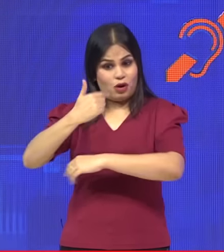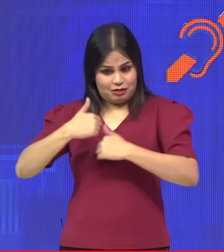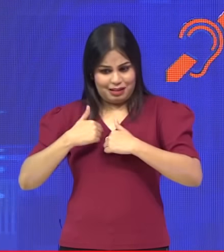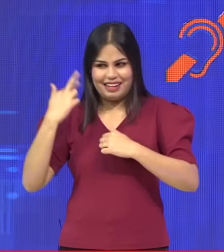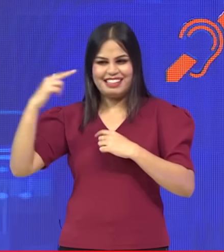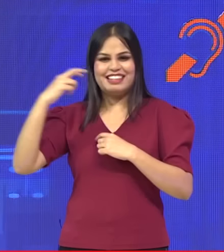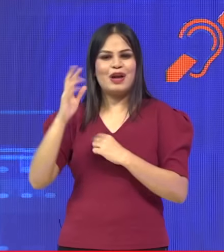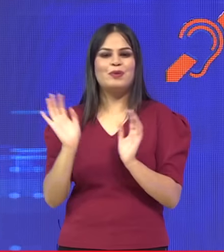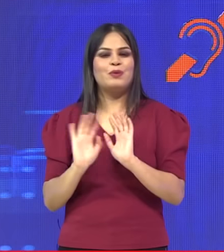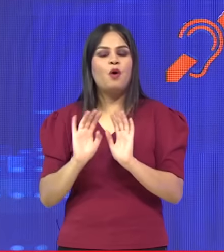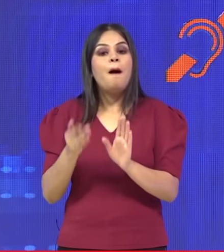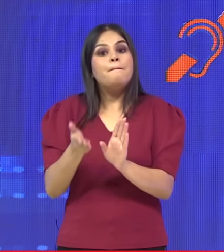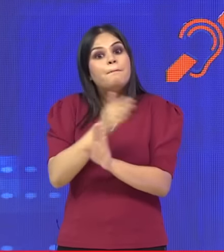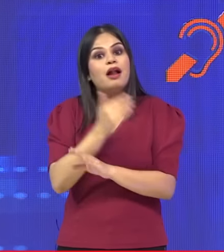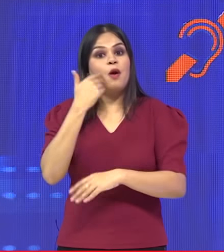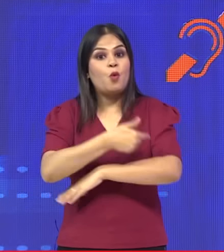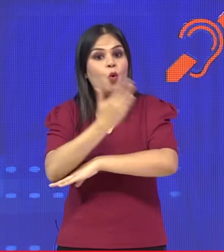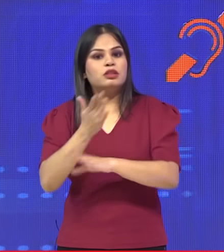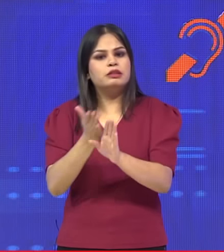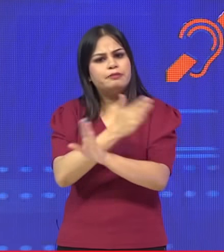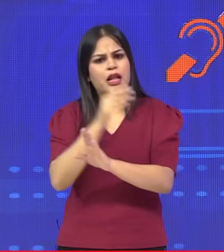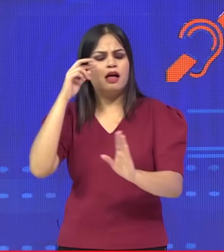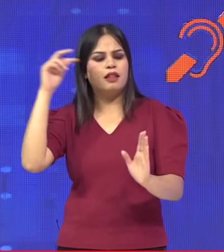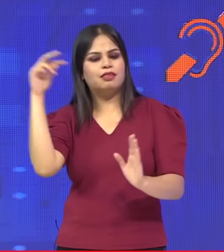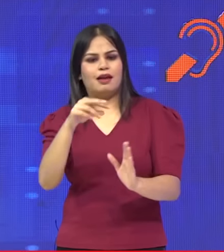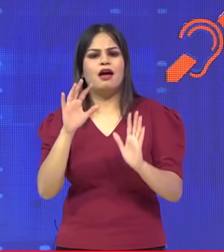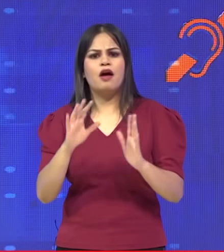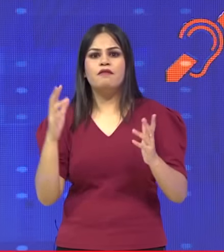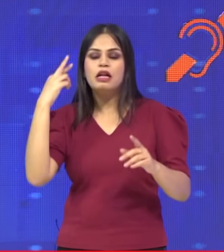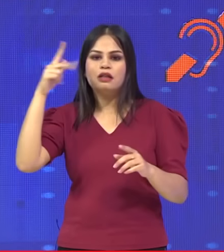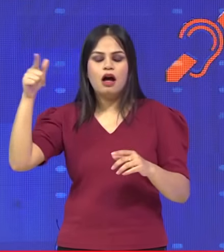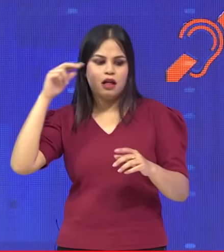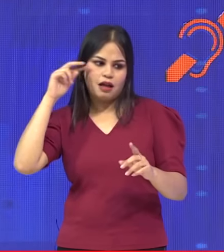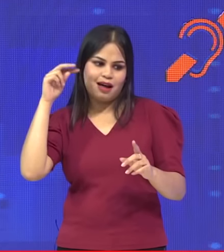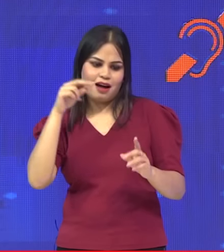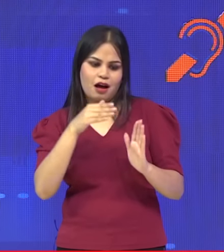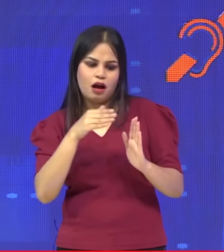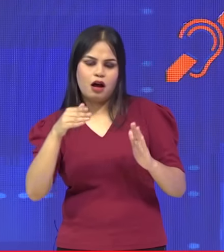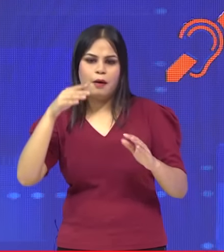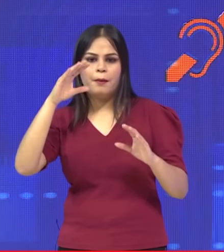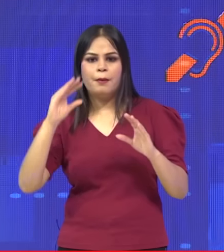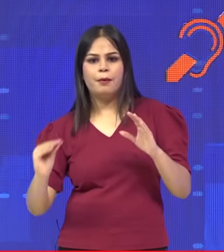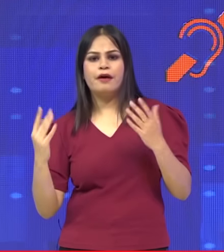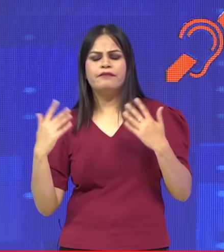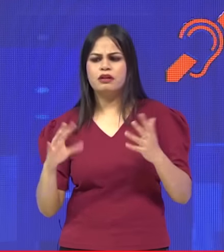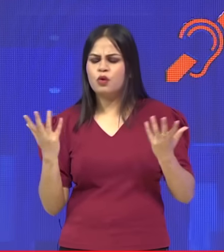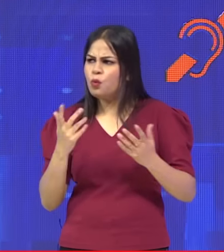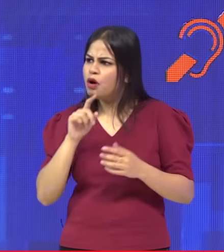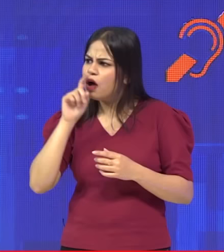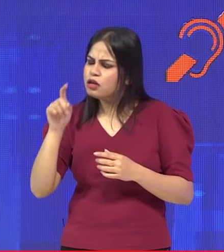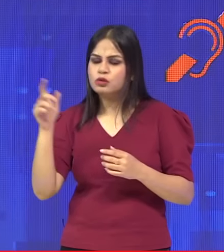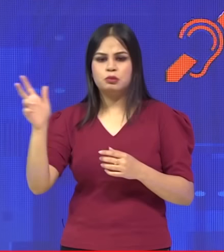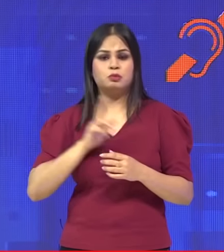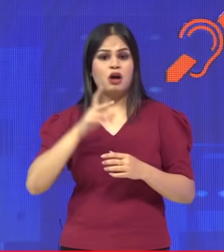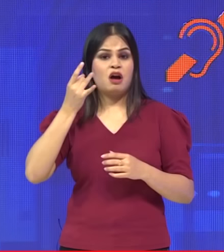करती थी शो उन्होंने बीच में देखना बैंड कर दिया देखिए उसे ऑफ दिस बिकॉज़ ऑफ कंटेंट बिकॉज़ ऑफ अग्रेशन